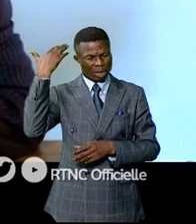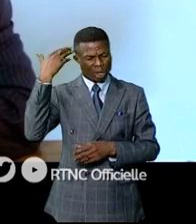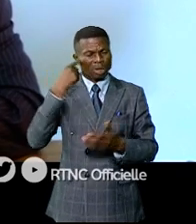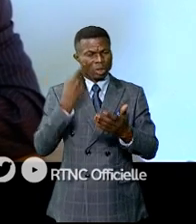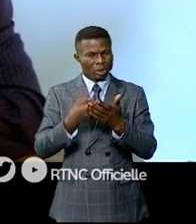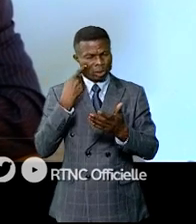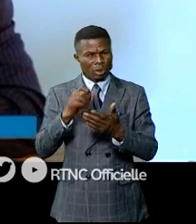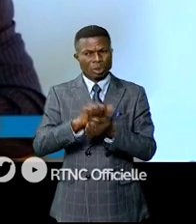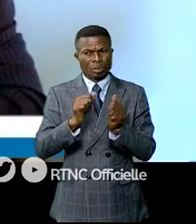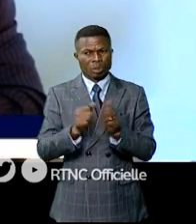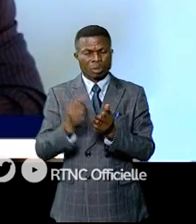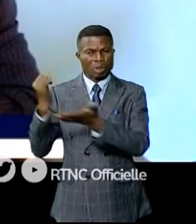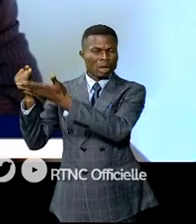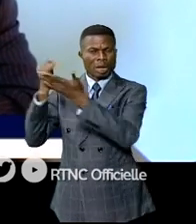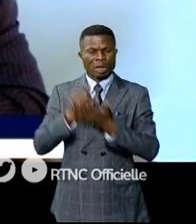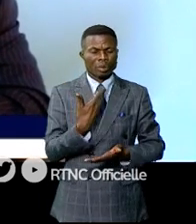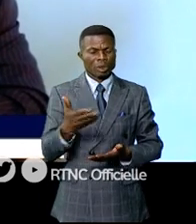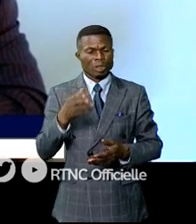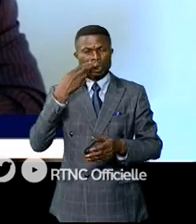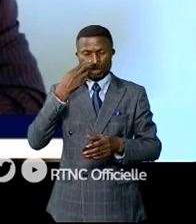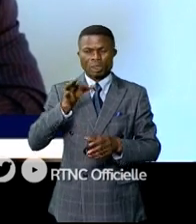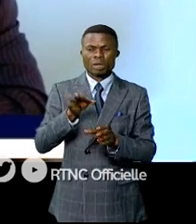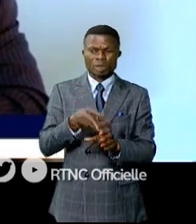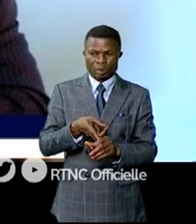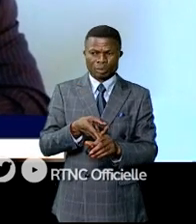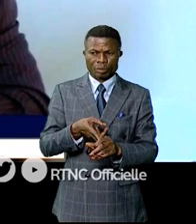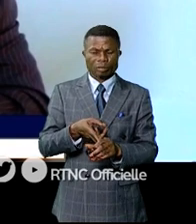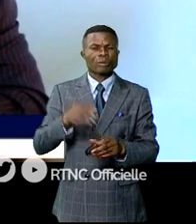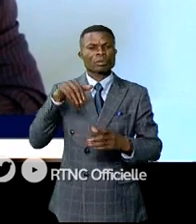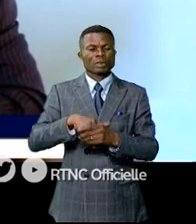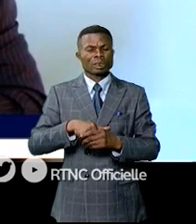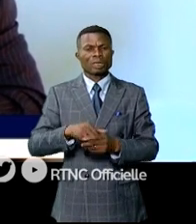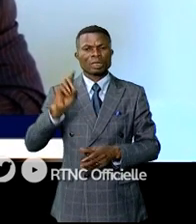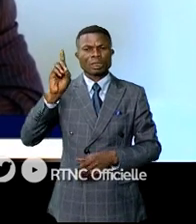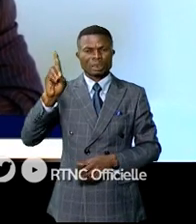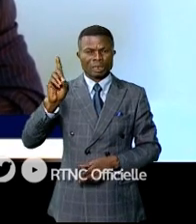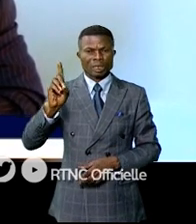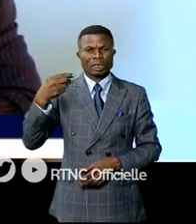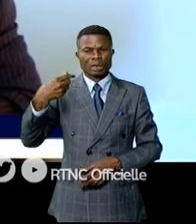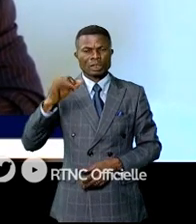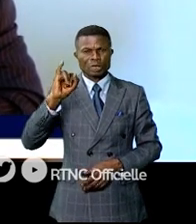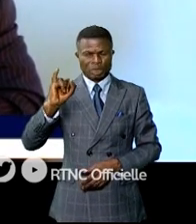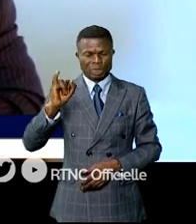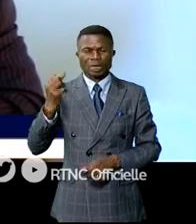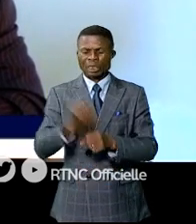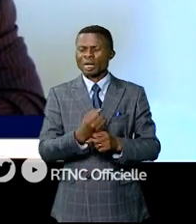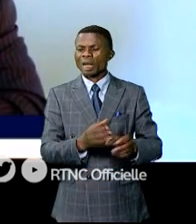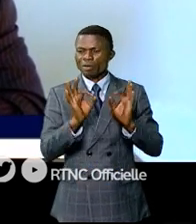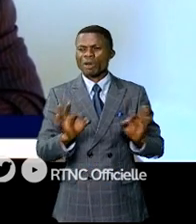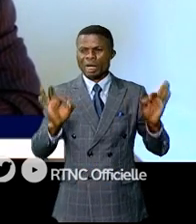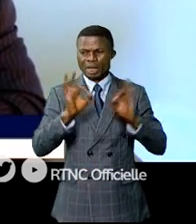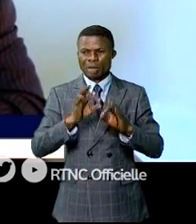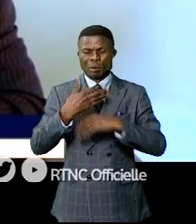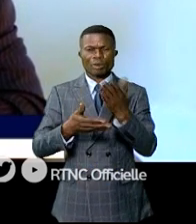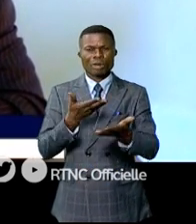constatées dans le cadre des importations des produits pétroliers. Au niveau de la DGI, un travail important aussi a été